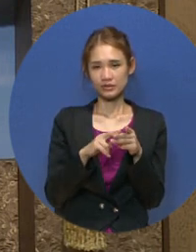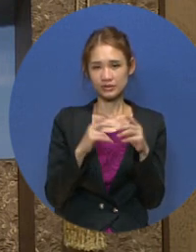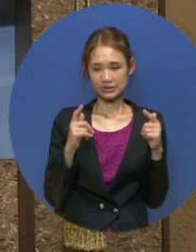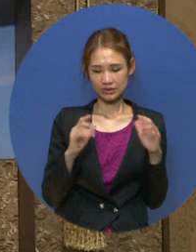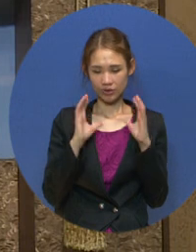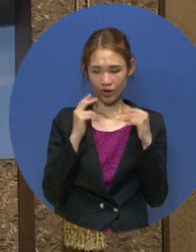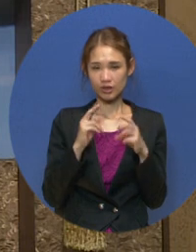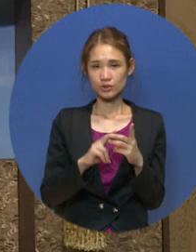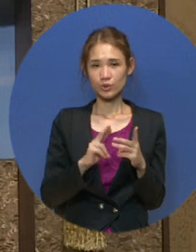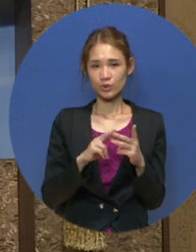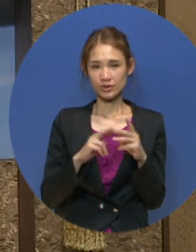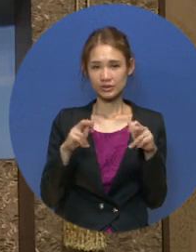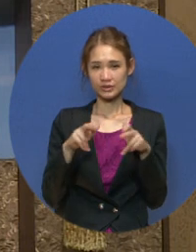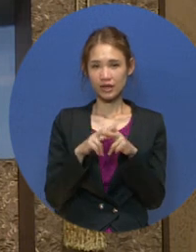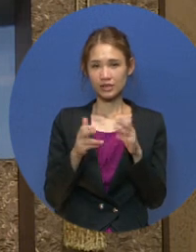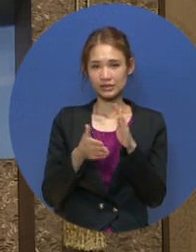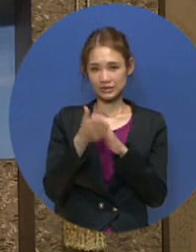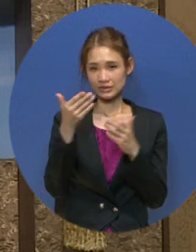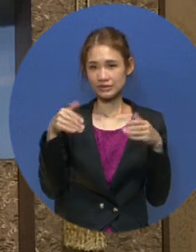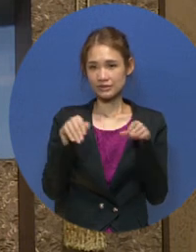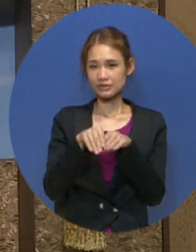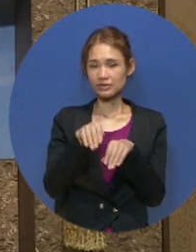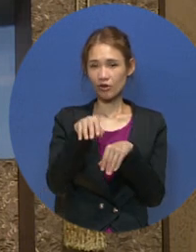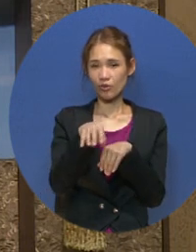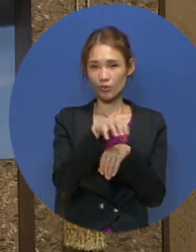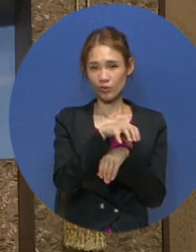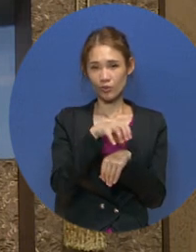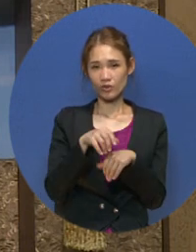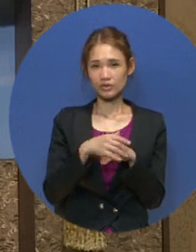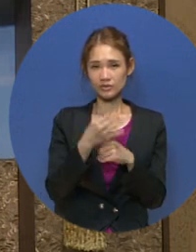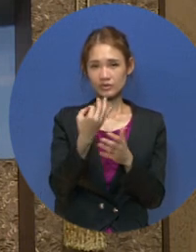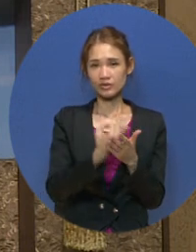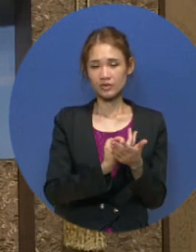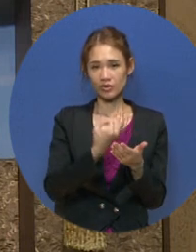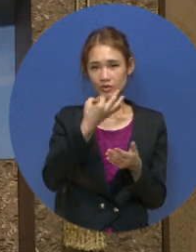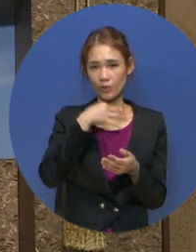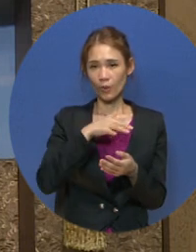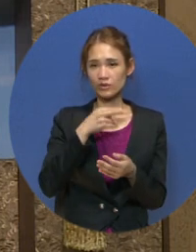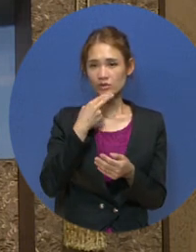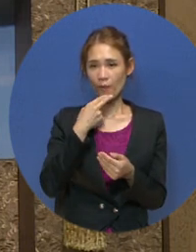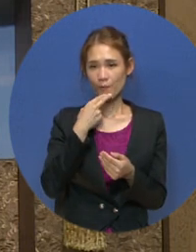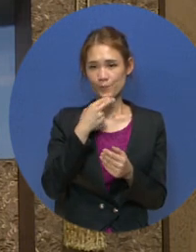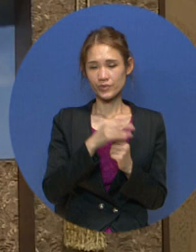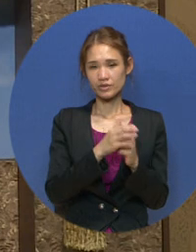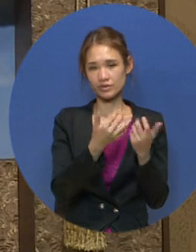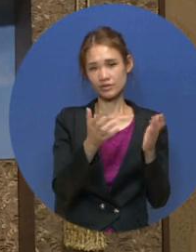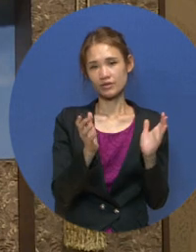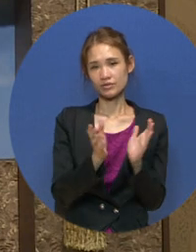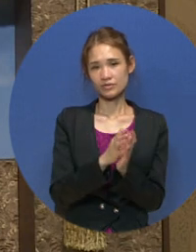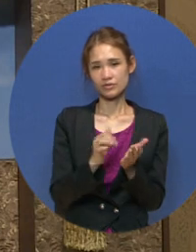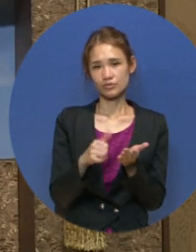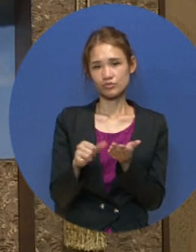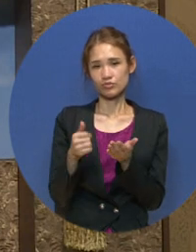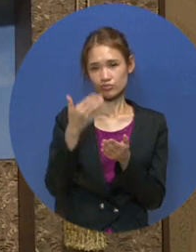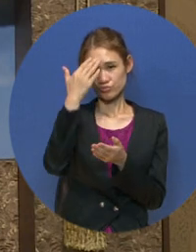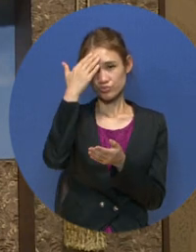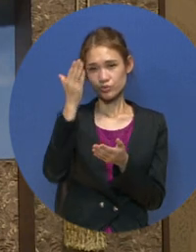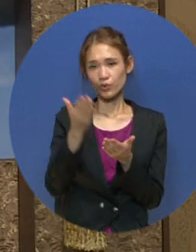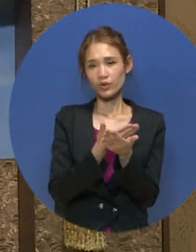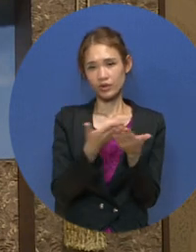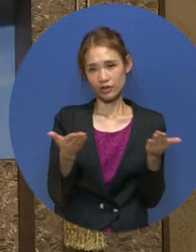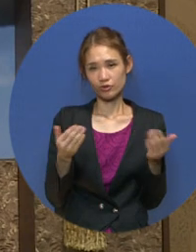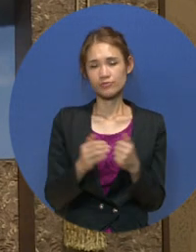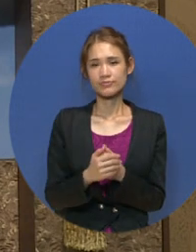네. 또 장애인시설이라든지 또 이런 비영리단체들 쪽으로 또 저희 물건들이 또 무료 나눔으로 나가기도